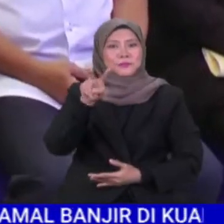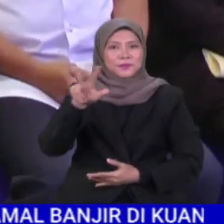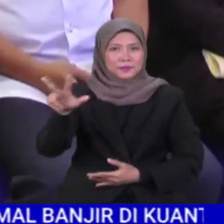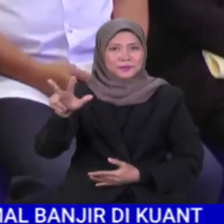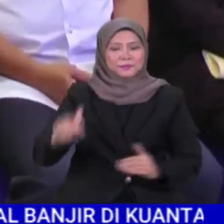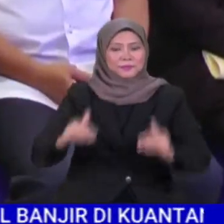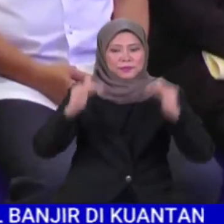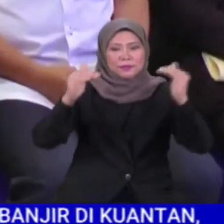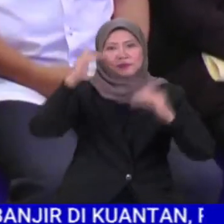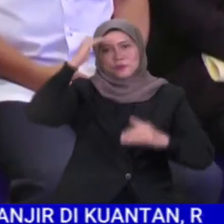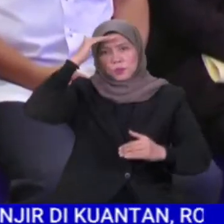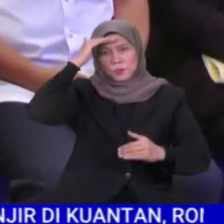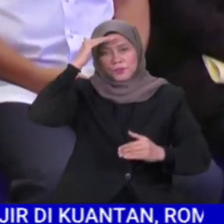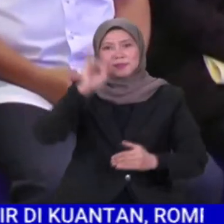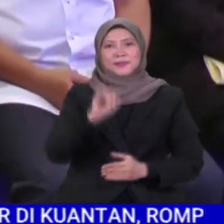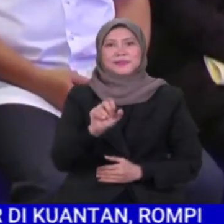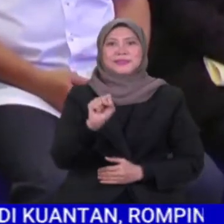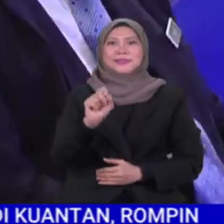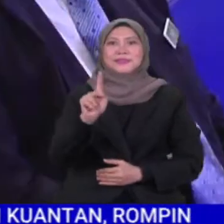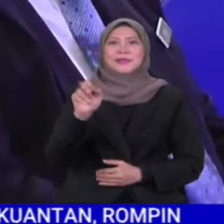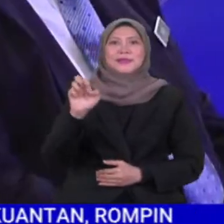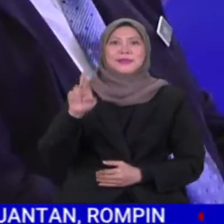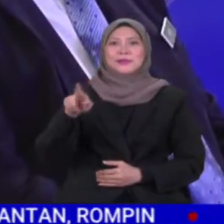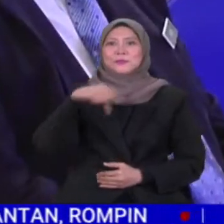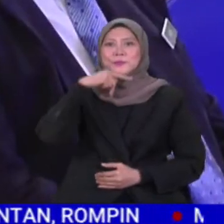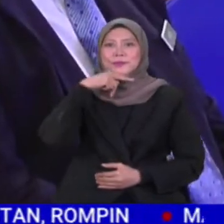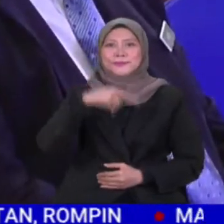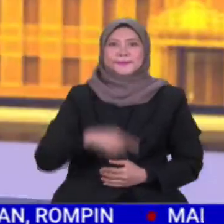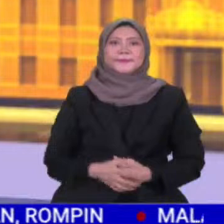2023 peringkat Johor di Iskandar Puteri.